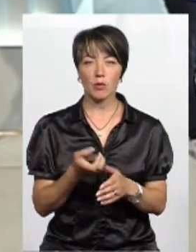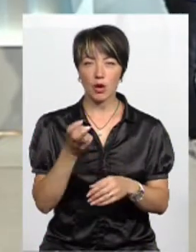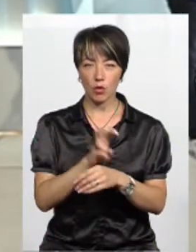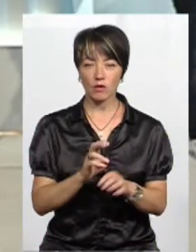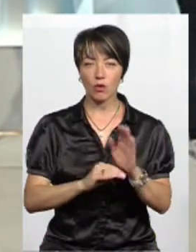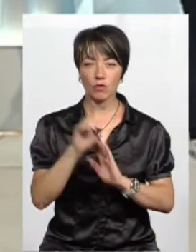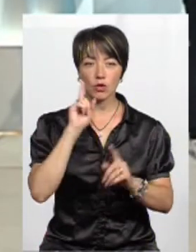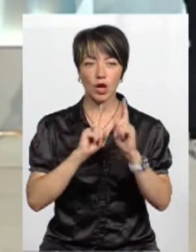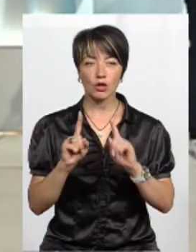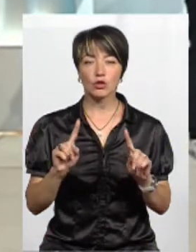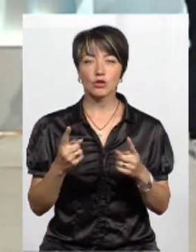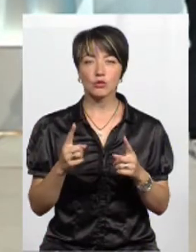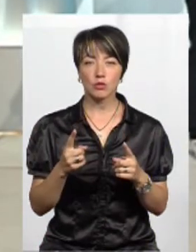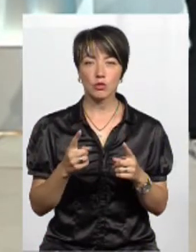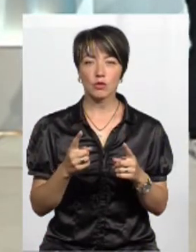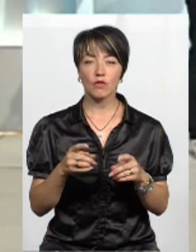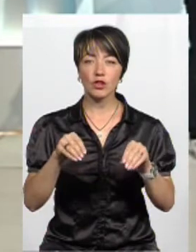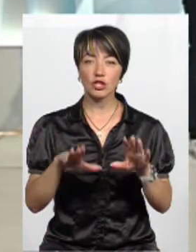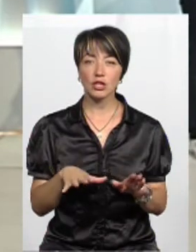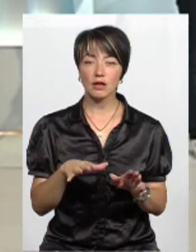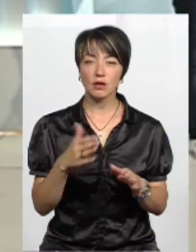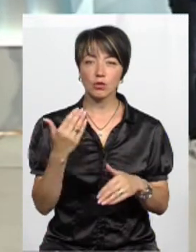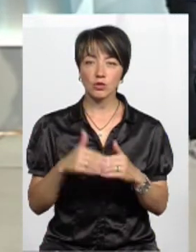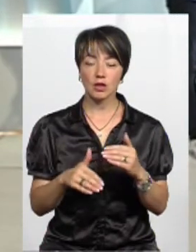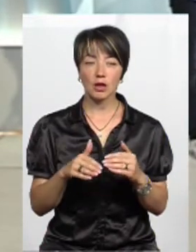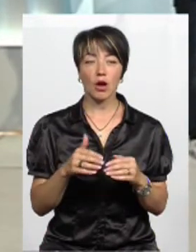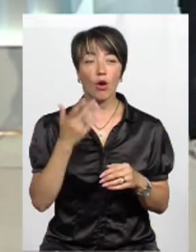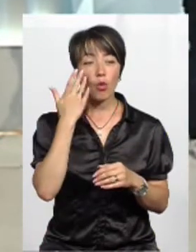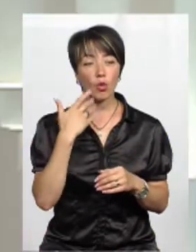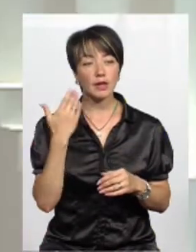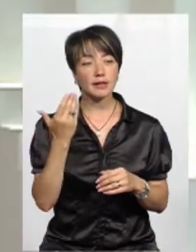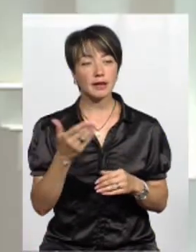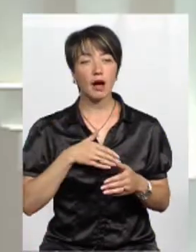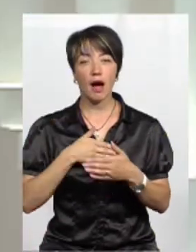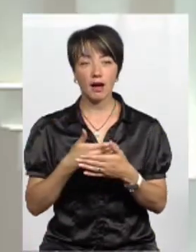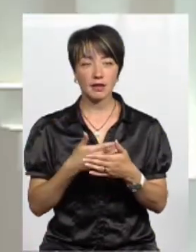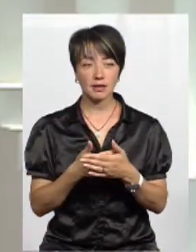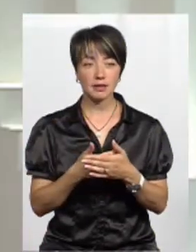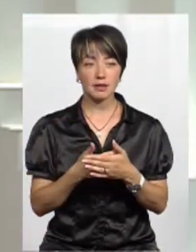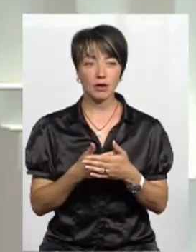Верховну Раду. Чому обов'язково там хочете вирішити? Тому що коли ти громадський